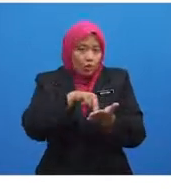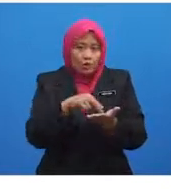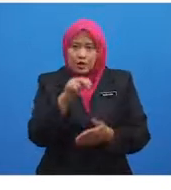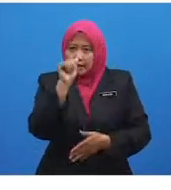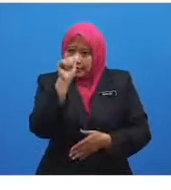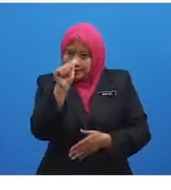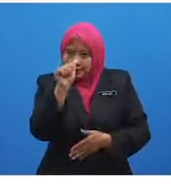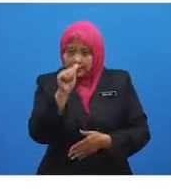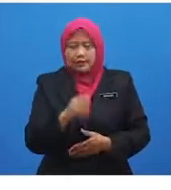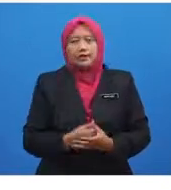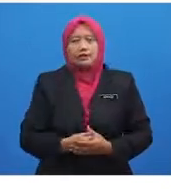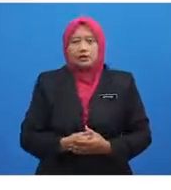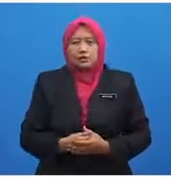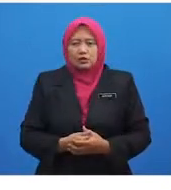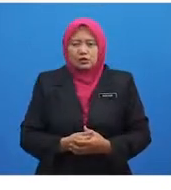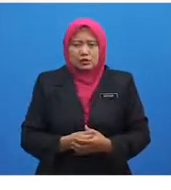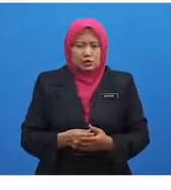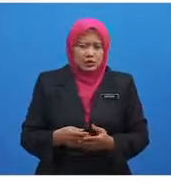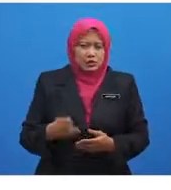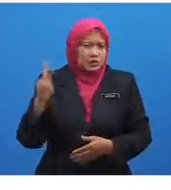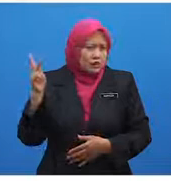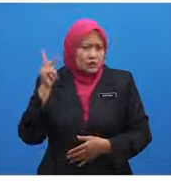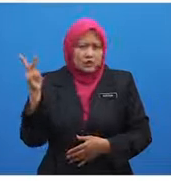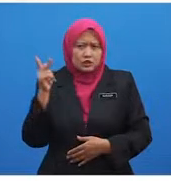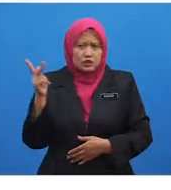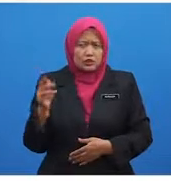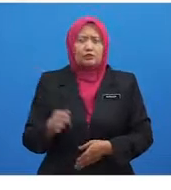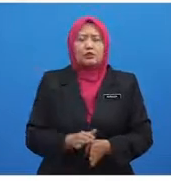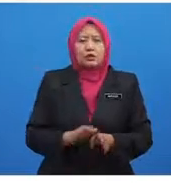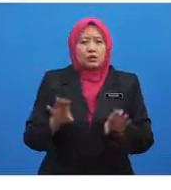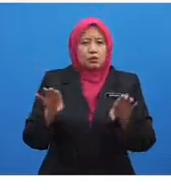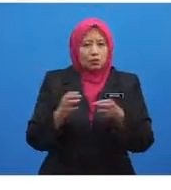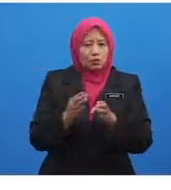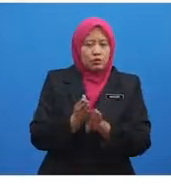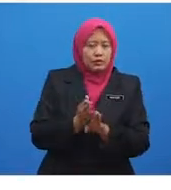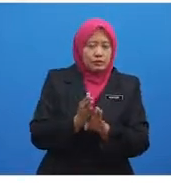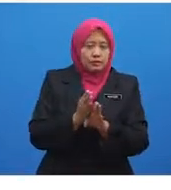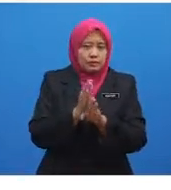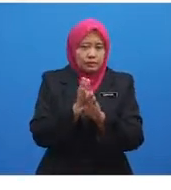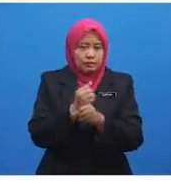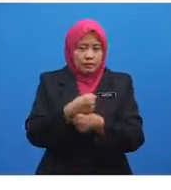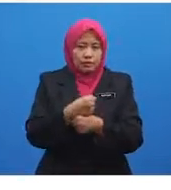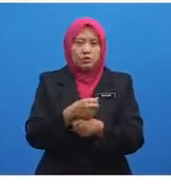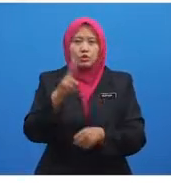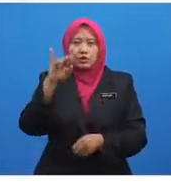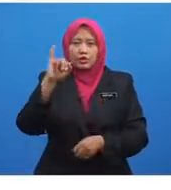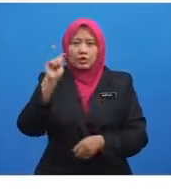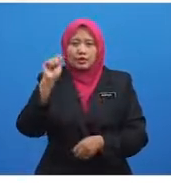A digunakan secara kerap sehingga membentuk ritma atau rentak dalam ayat